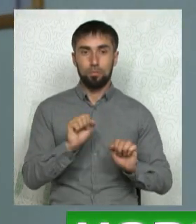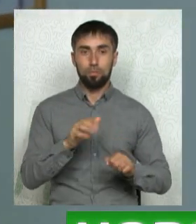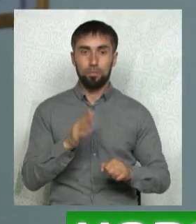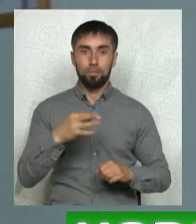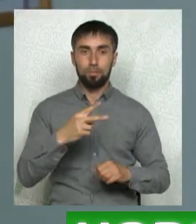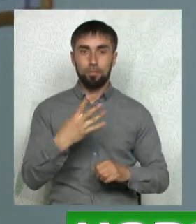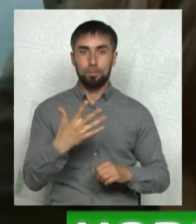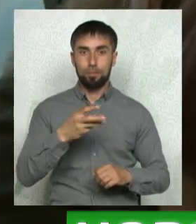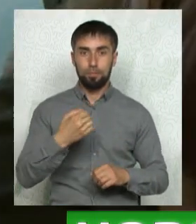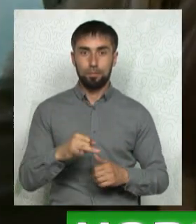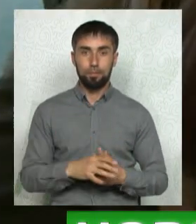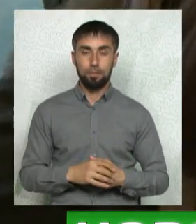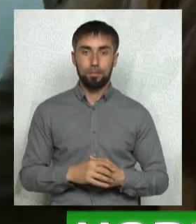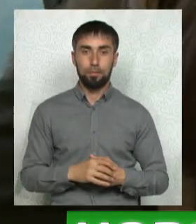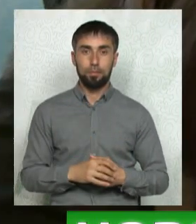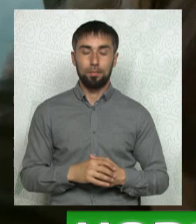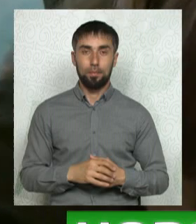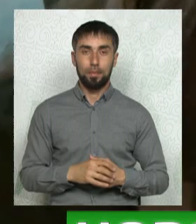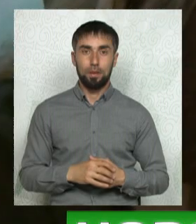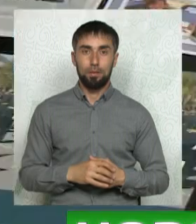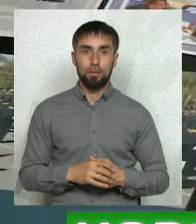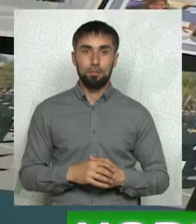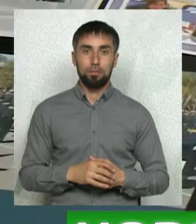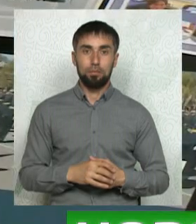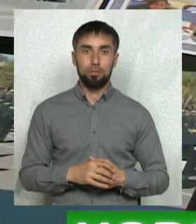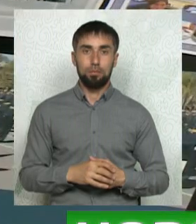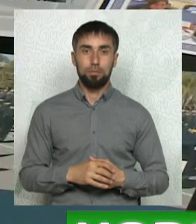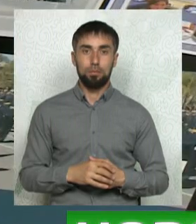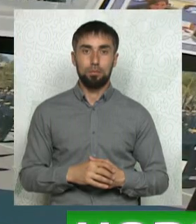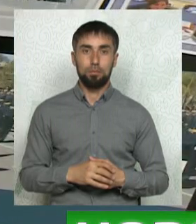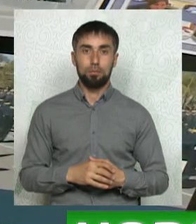будет до 25 мая. Хава Гайзикова, Магомед Шоухалов, Новости 24.